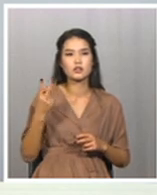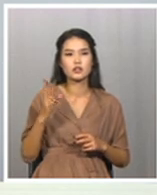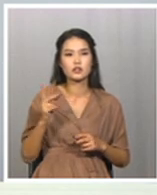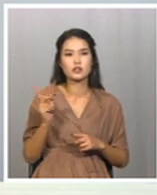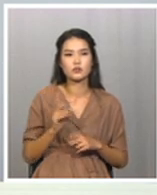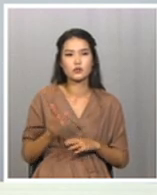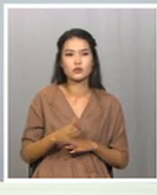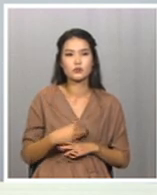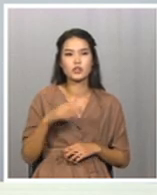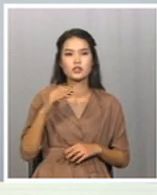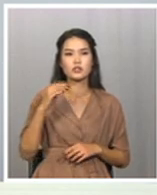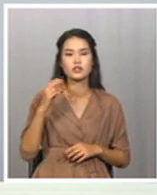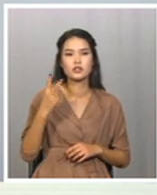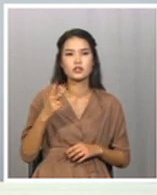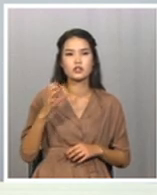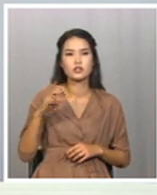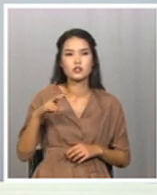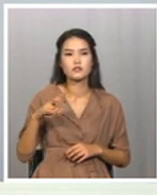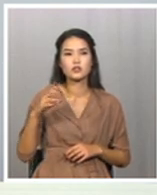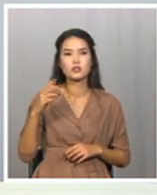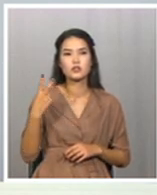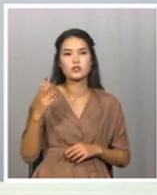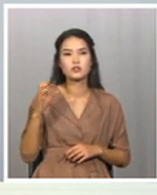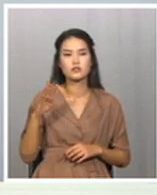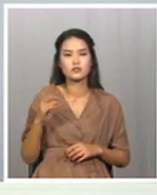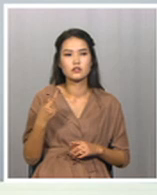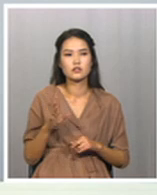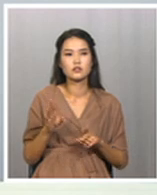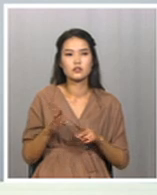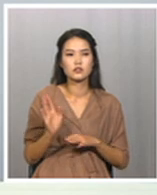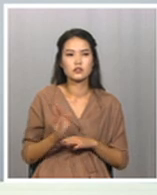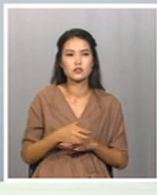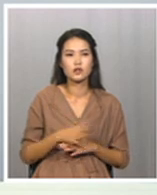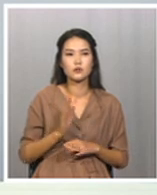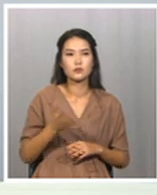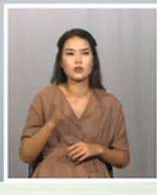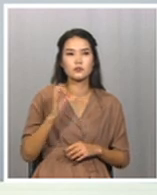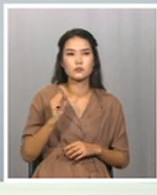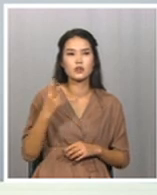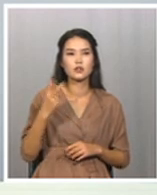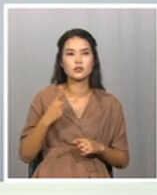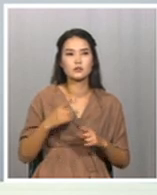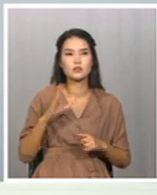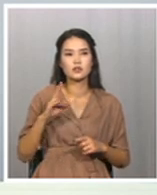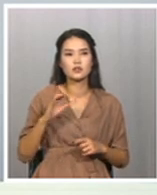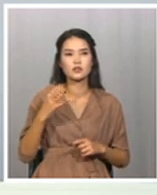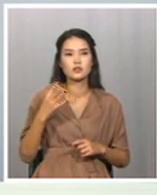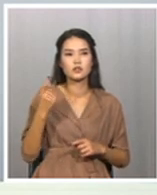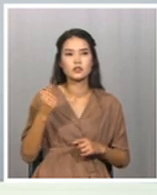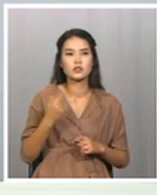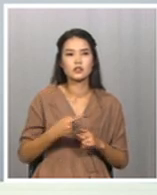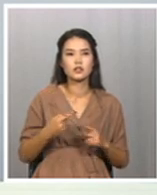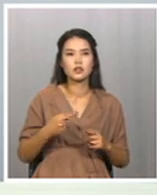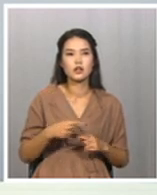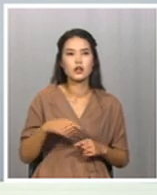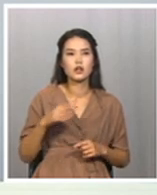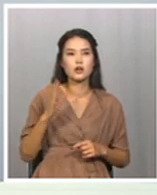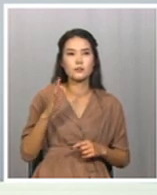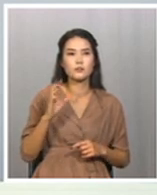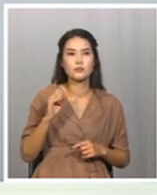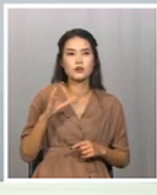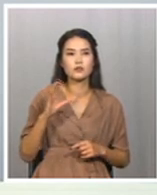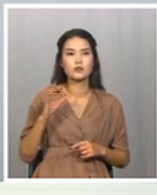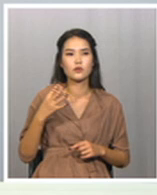хлориді және тұз қышқылы ерітіндіде олар электролиттер, яғни толық иондарға ыдырайды.